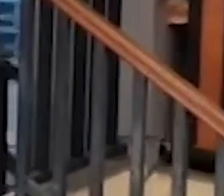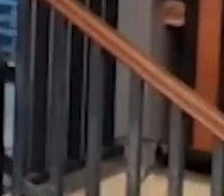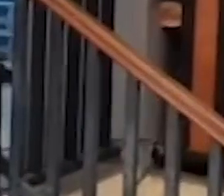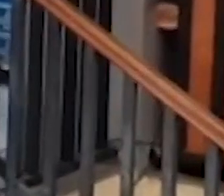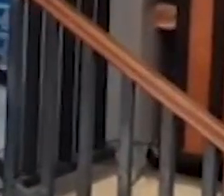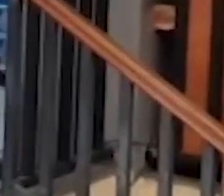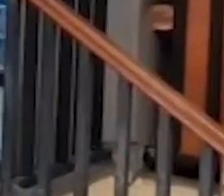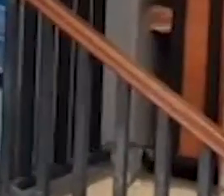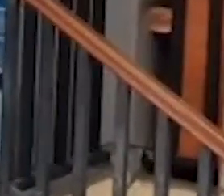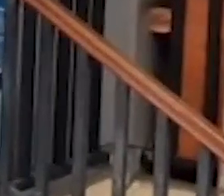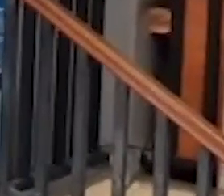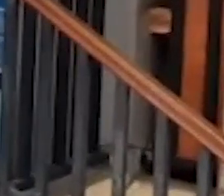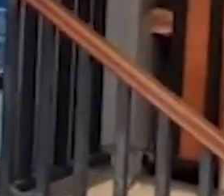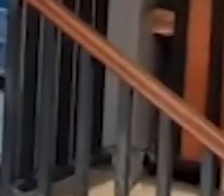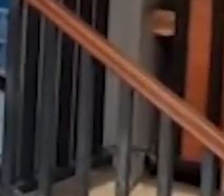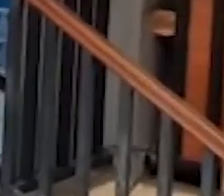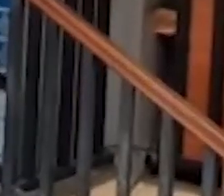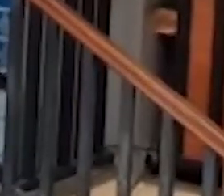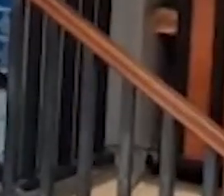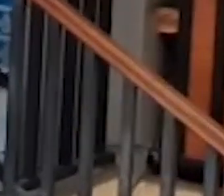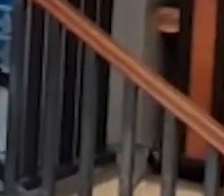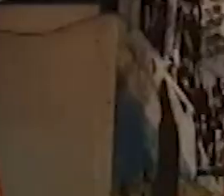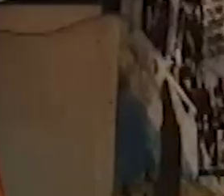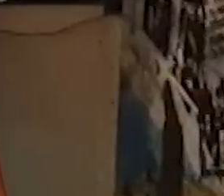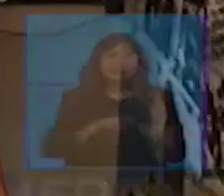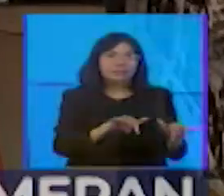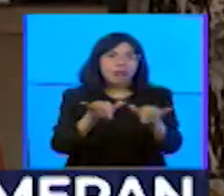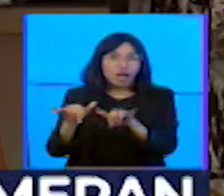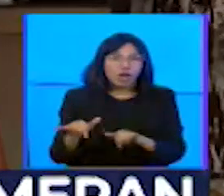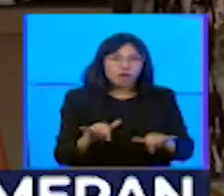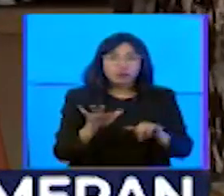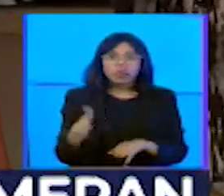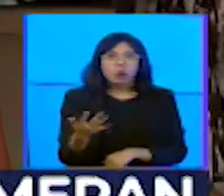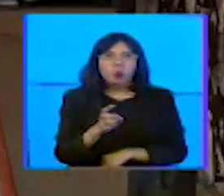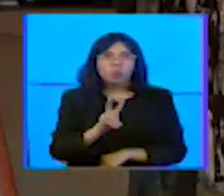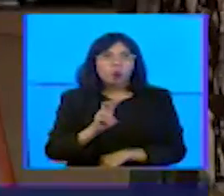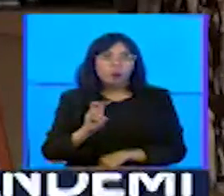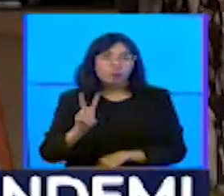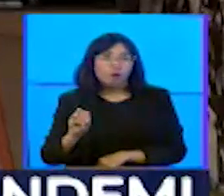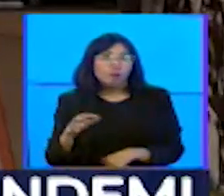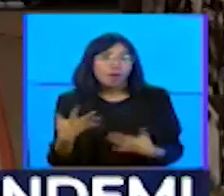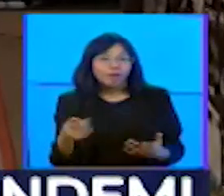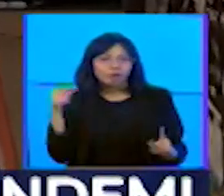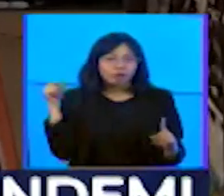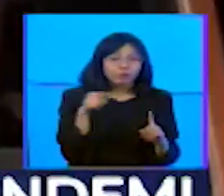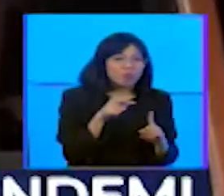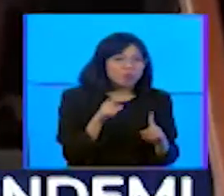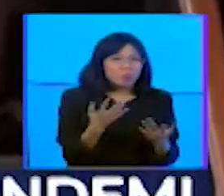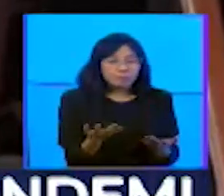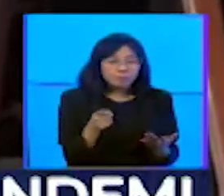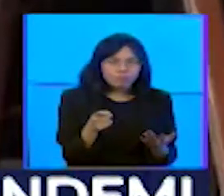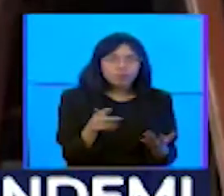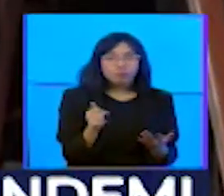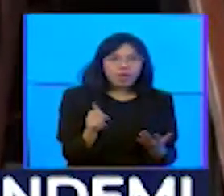gelaran bertajuk Kita Rupa 2020. Tujuannya agar masyarakat atau warga dapat